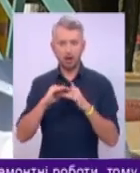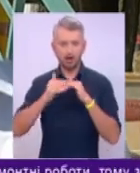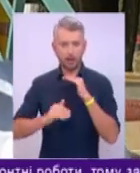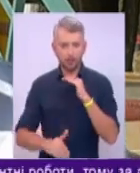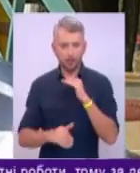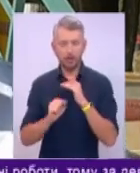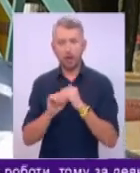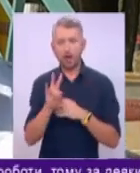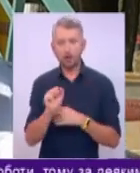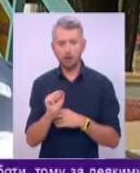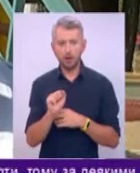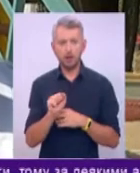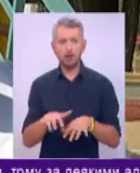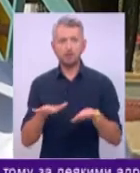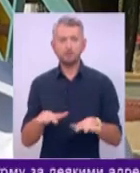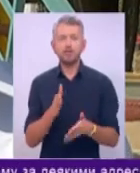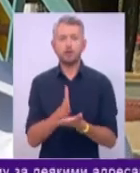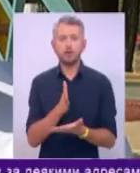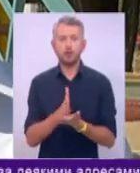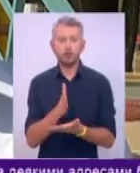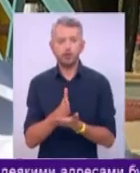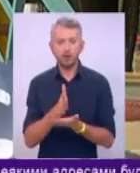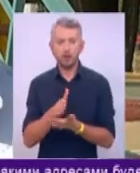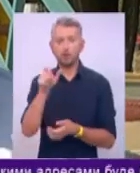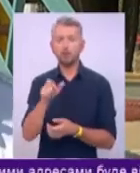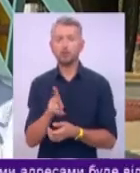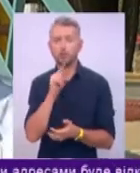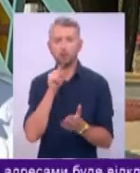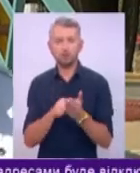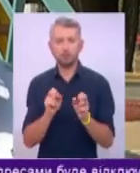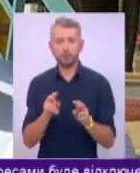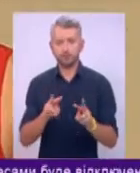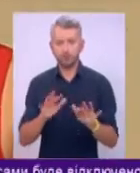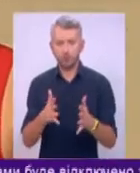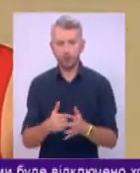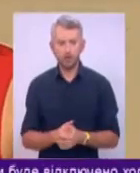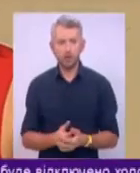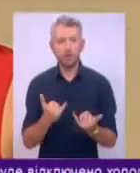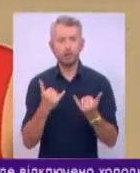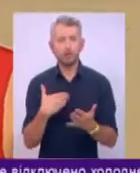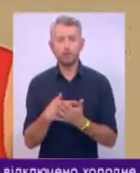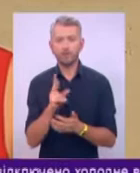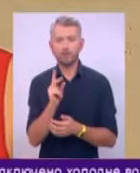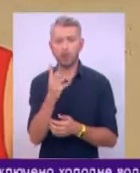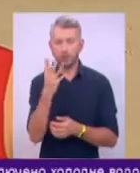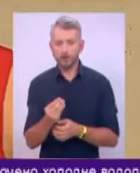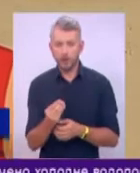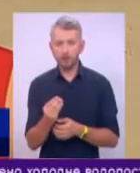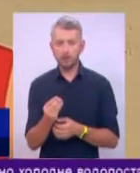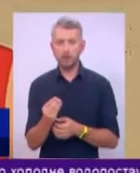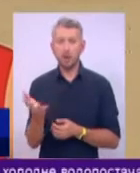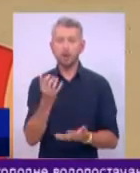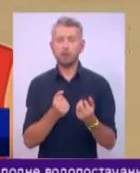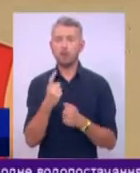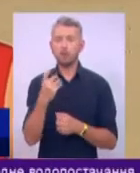на місці розташування людини, яка потрапила в критичну ситуацію на воді. Сьогодні от уже другий день, набрали